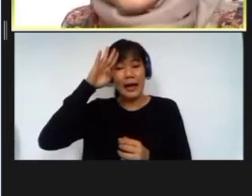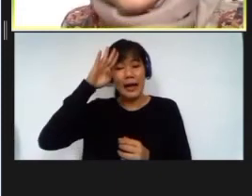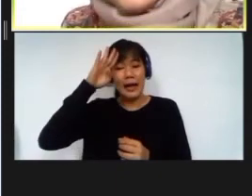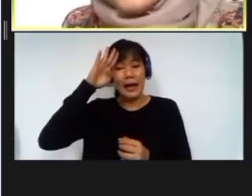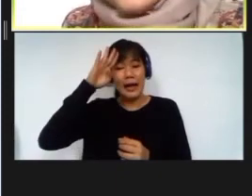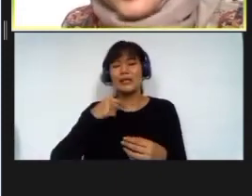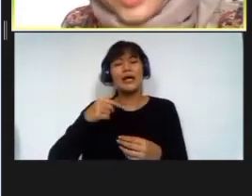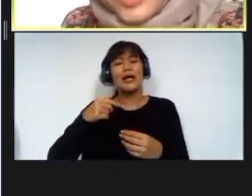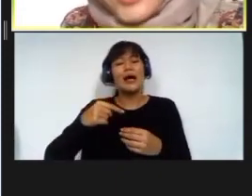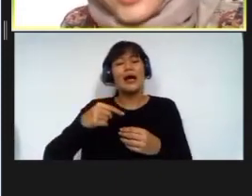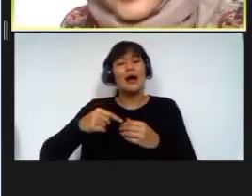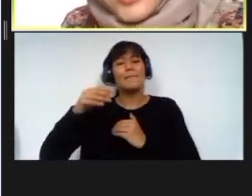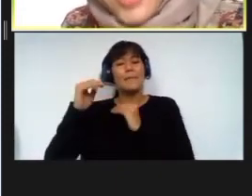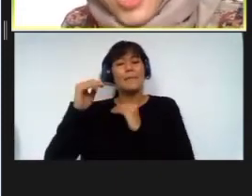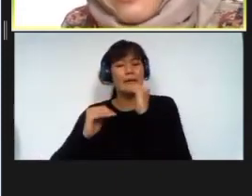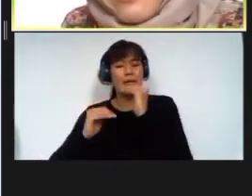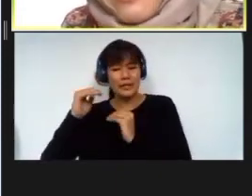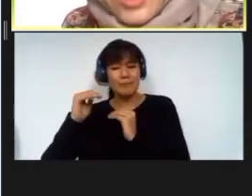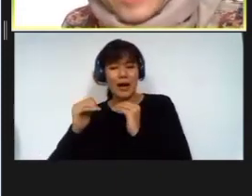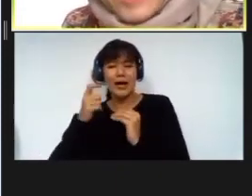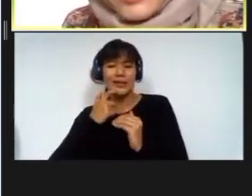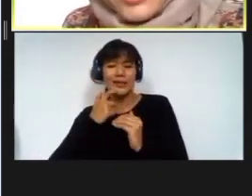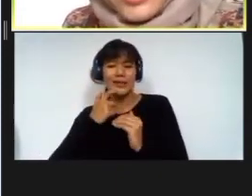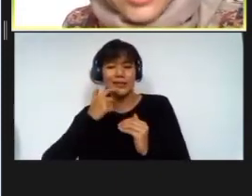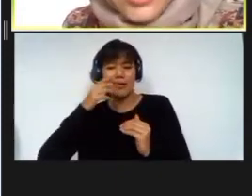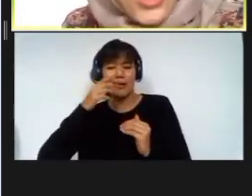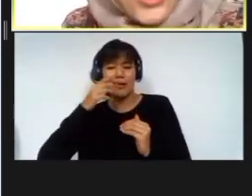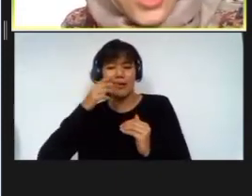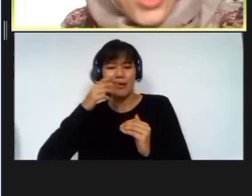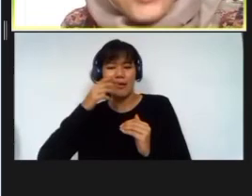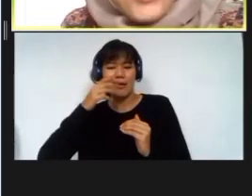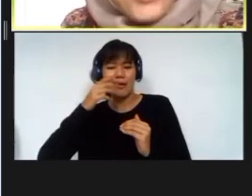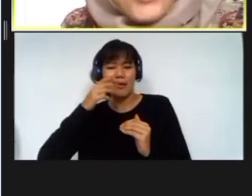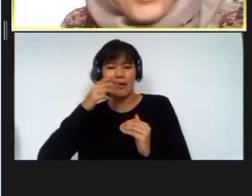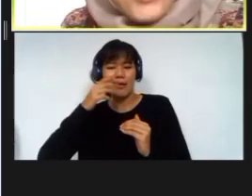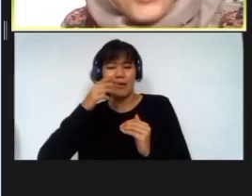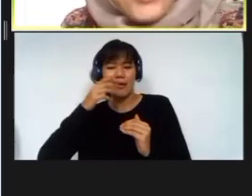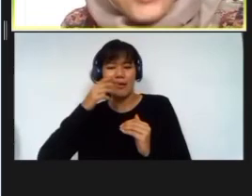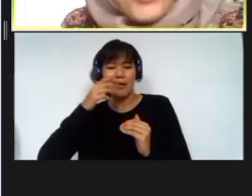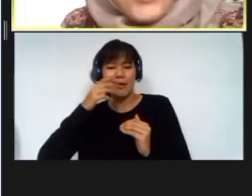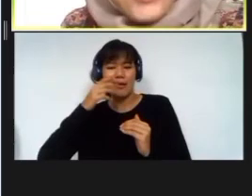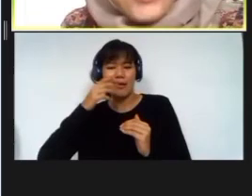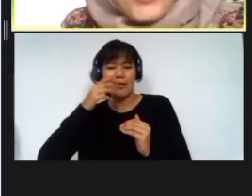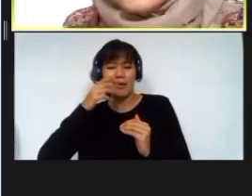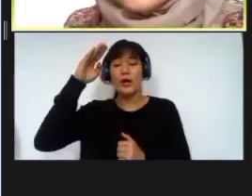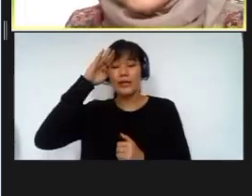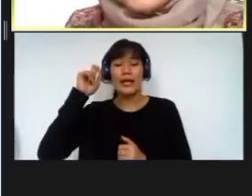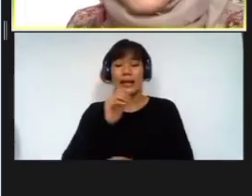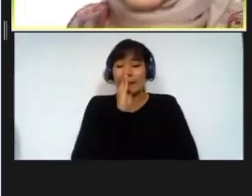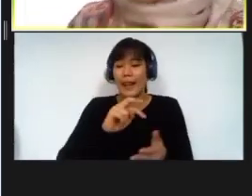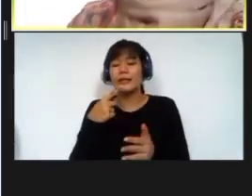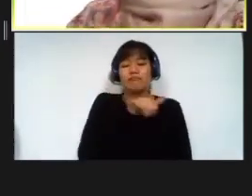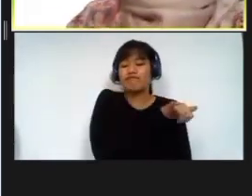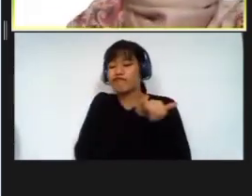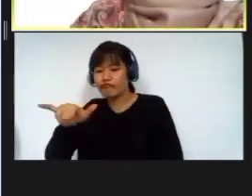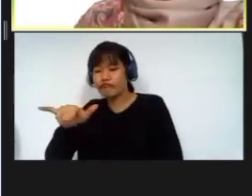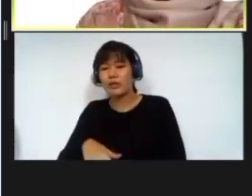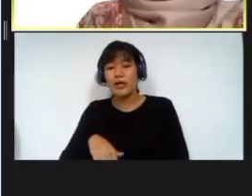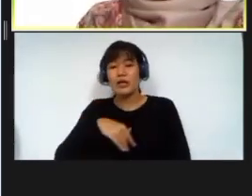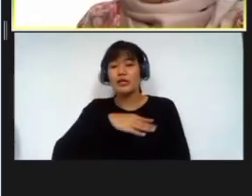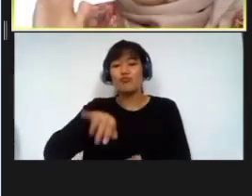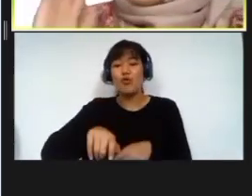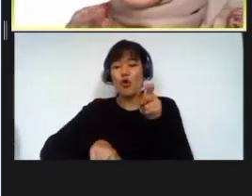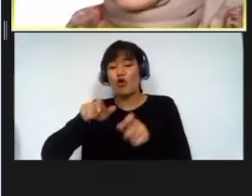mempertimbangkan isu-isu gender di dalamnya gitu. Jadi yang netral gender itu yang masih